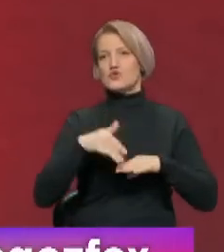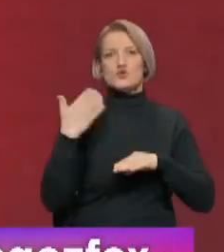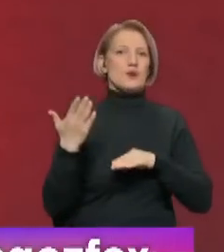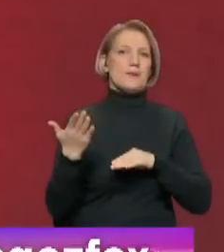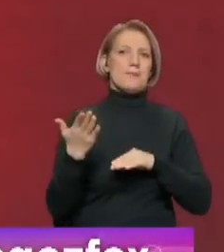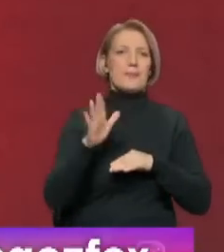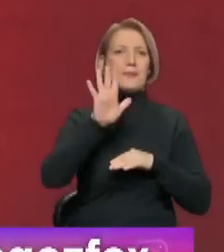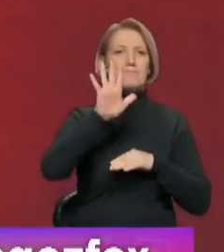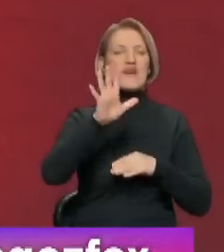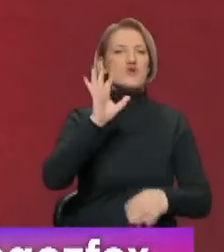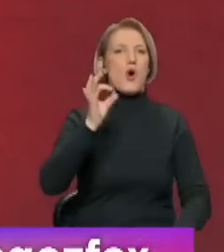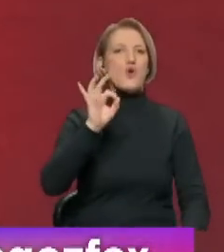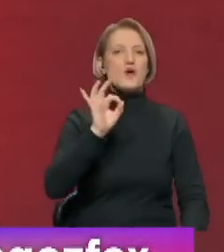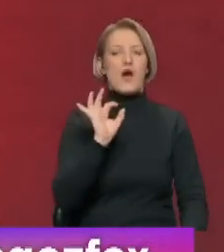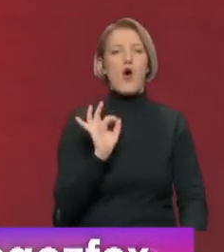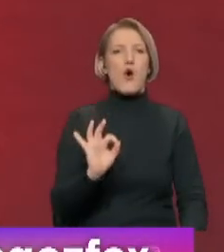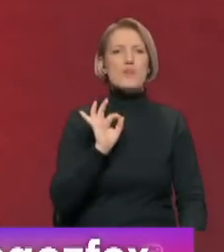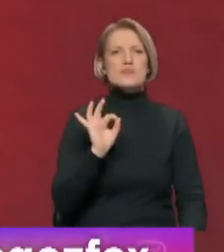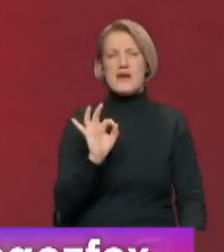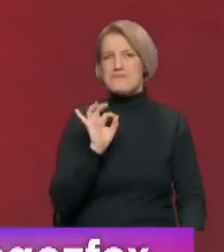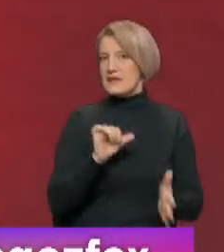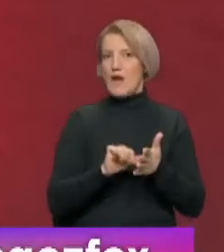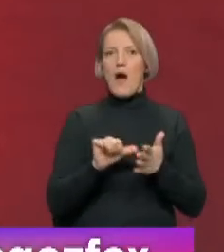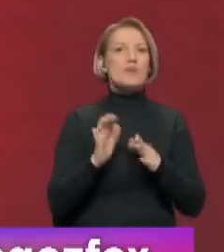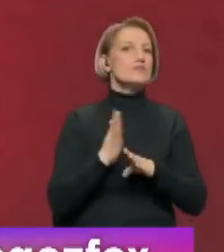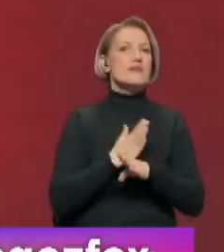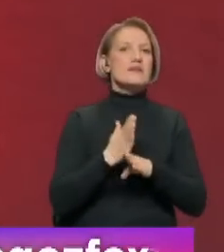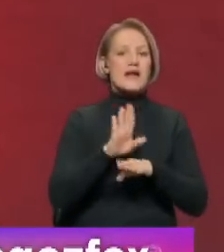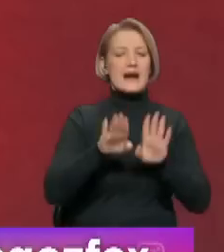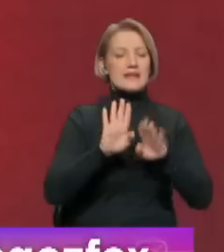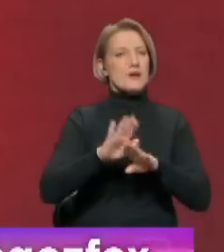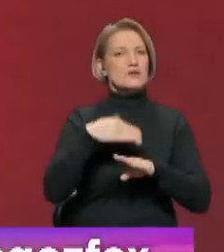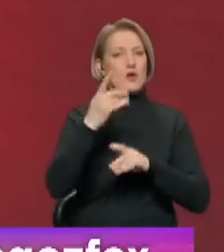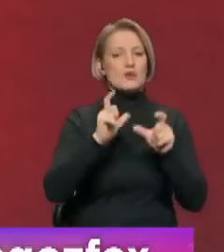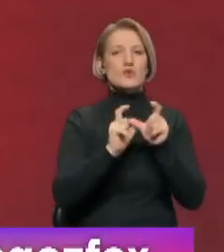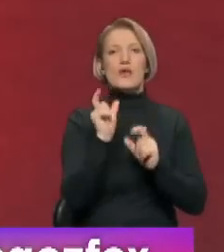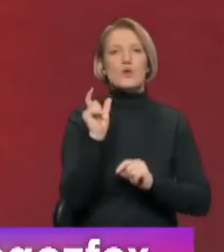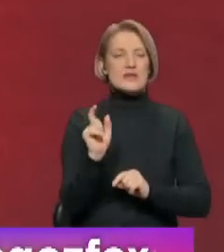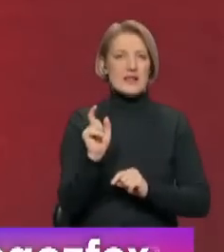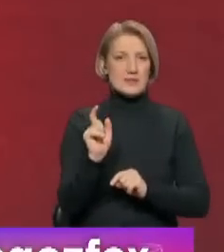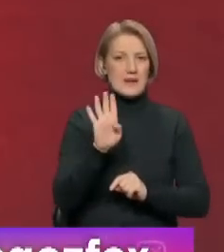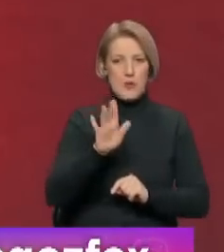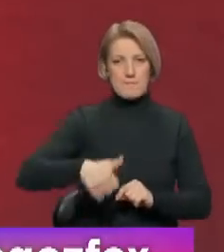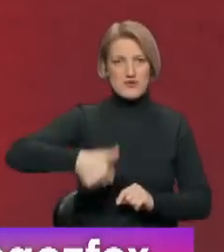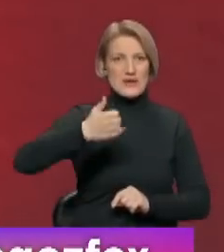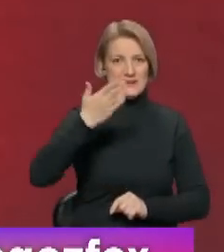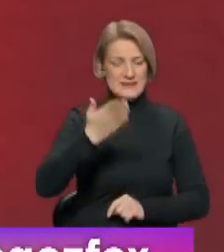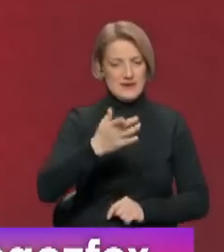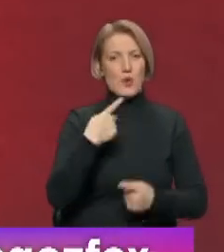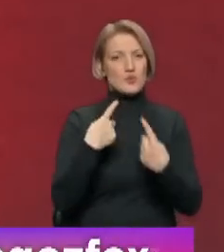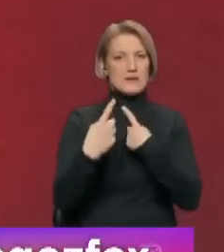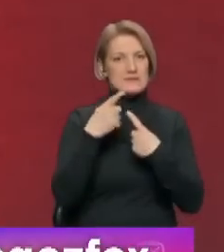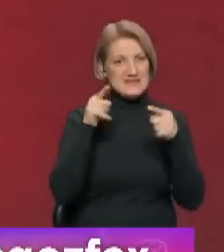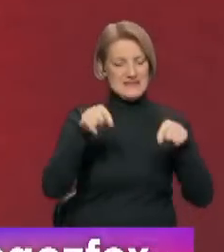5 Ocak önemli kritik bir tarih neden Reklamların ardından Gültekin uysalla konuşalım Ve